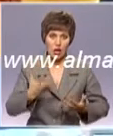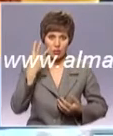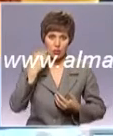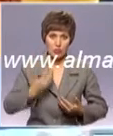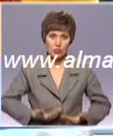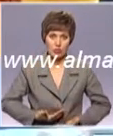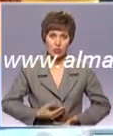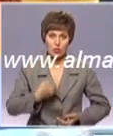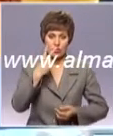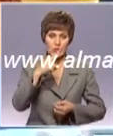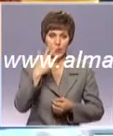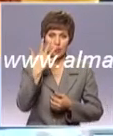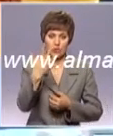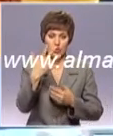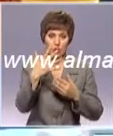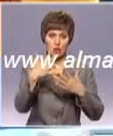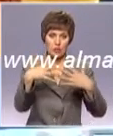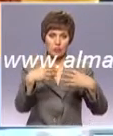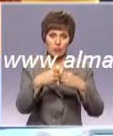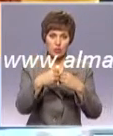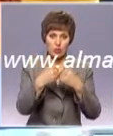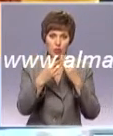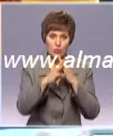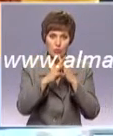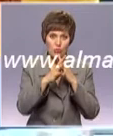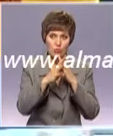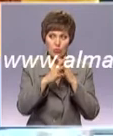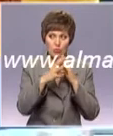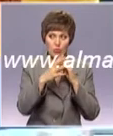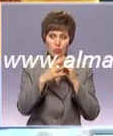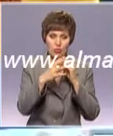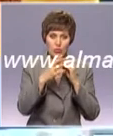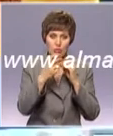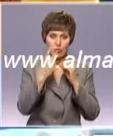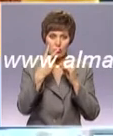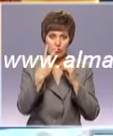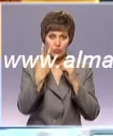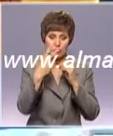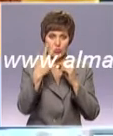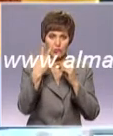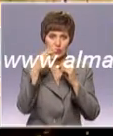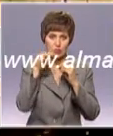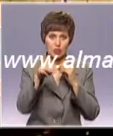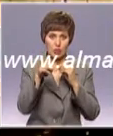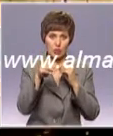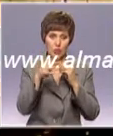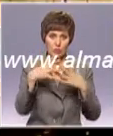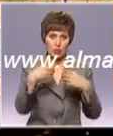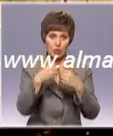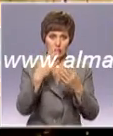25 отбасы тұр кезекте. 25 отбасы? Иә, 25 мың отбасы. А, 25 мың отбасы